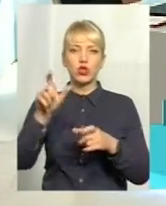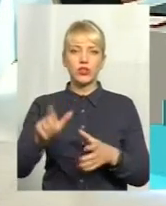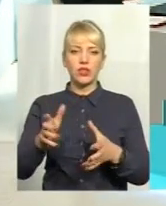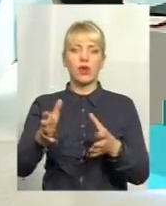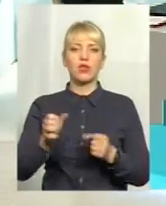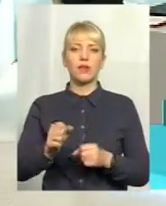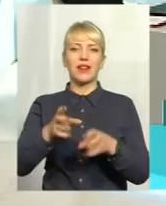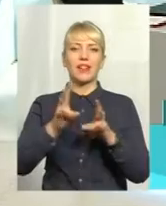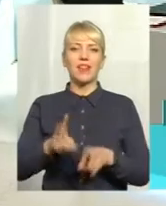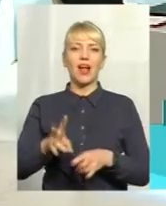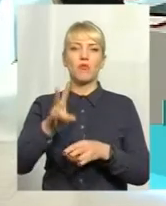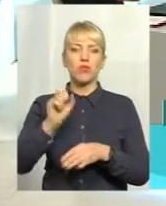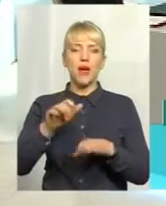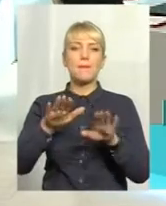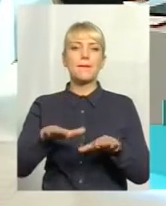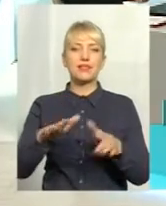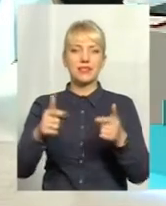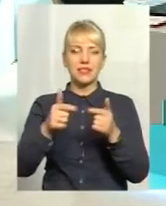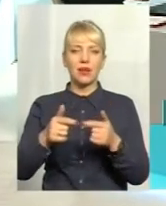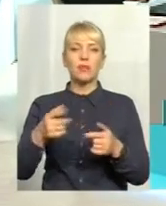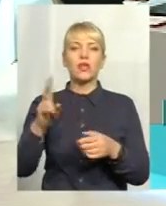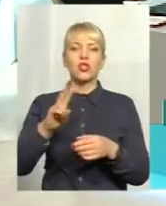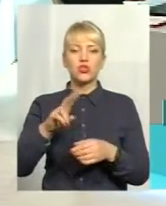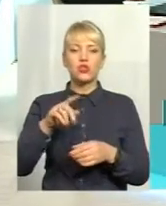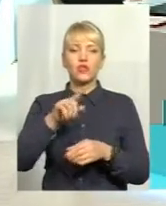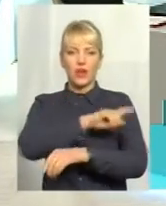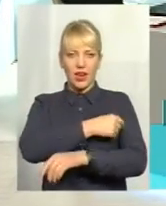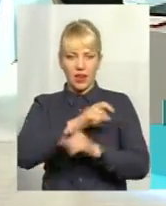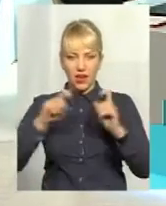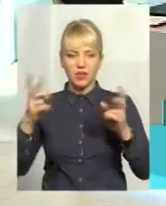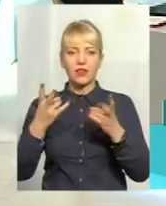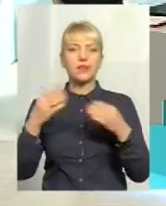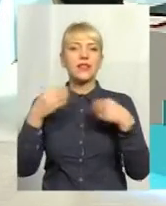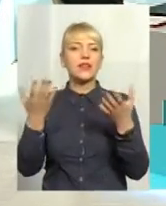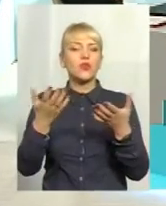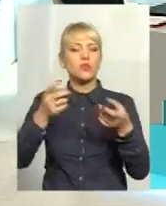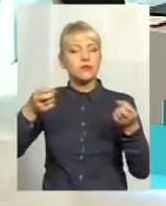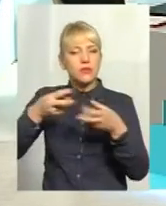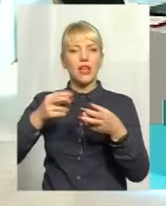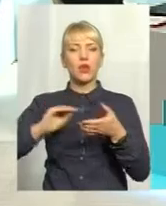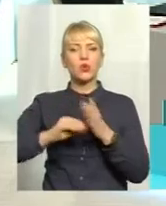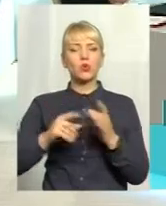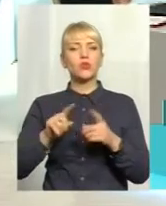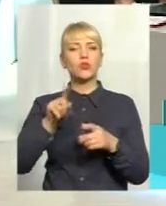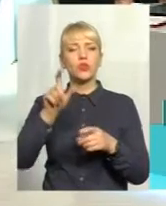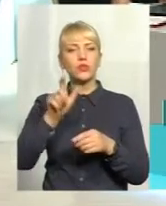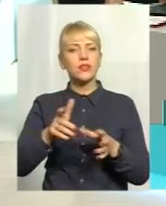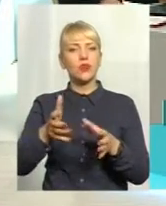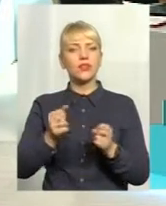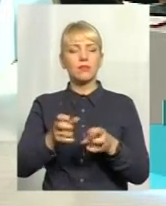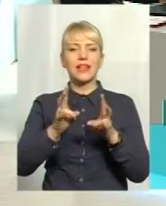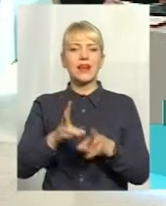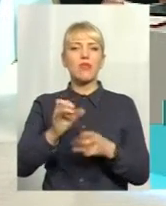місці. Тобто в лікарні, в травмпункті мають видати якусь довідку людини про те, що от вона отримала там травми там на зупинці чи ще